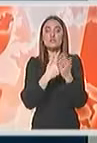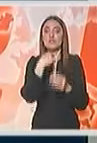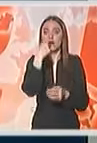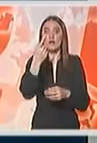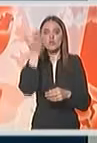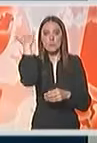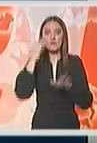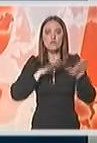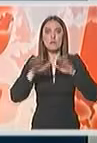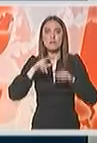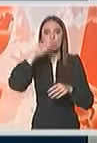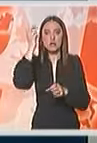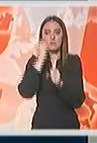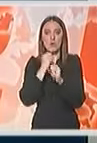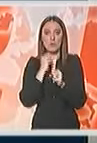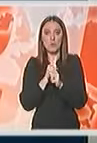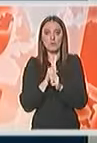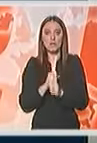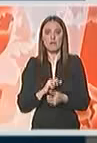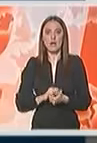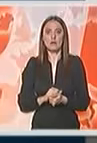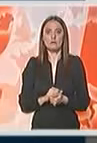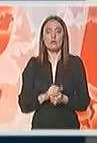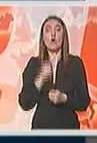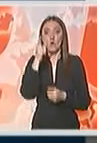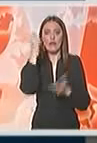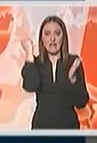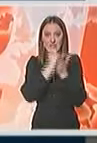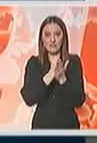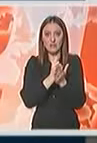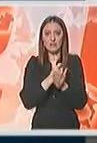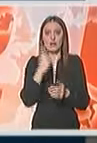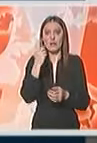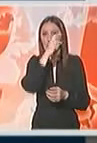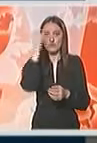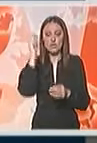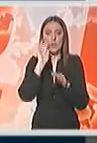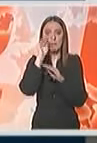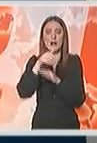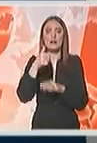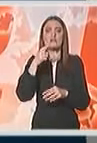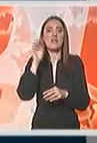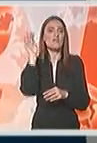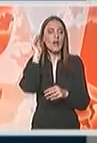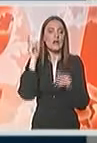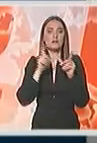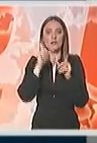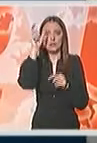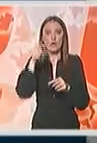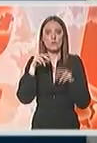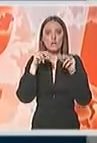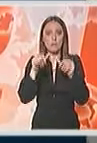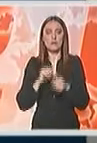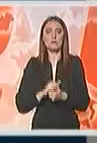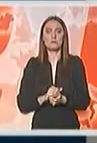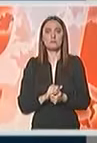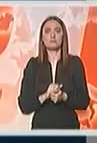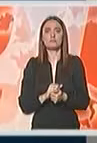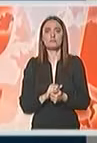bivša ministarka spoljnih poslova Rosa Otunbajeva. Ona tvrdi da je na čelu prelazne vlade u Biškeku. I SNB,